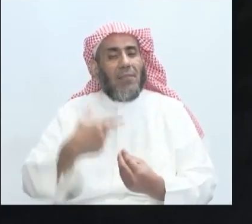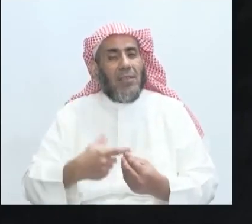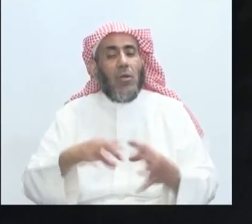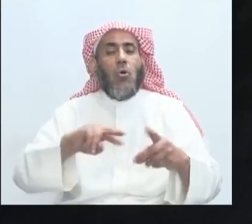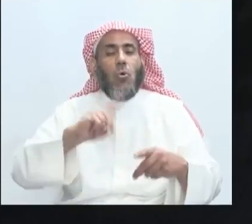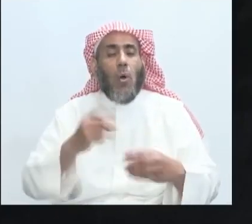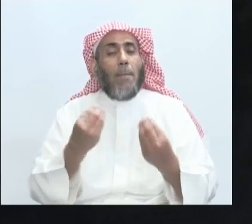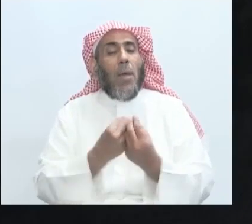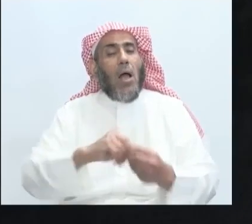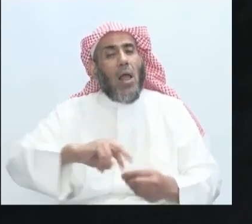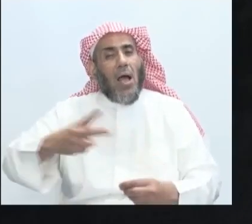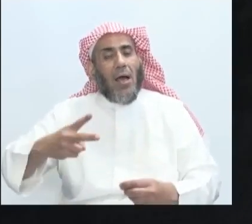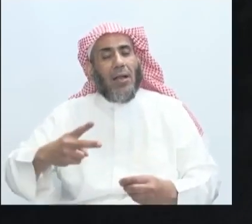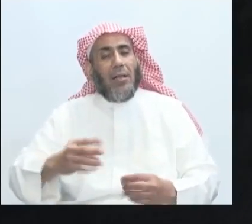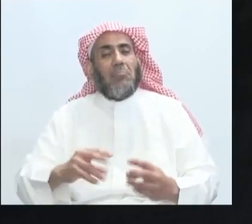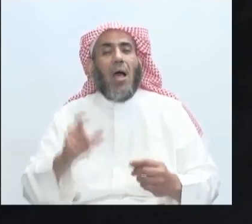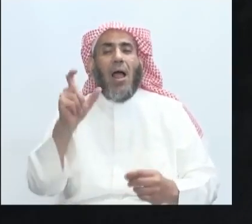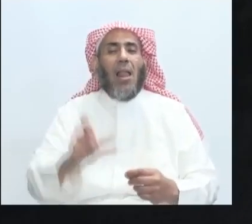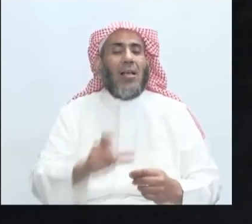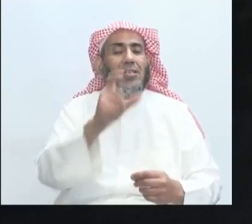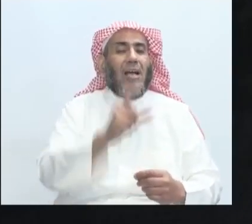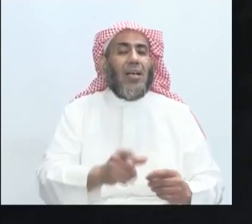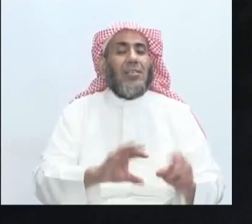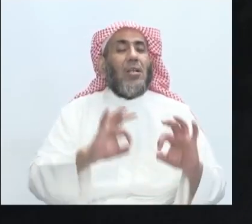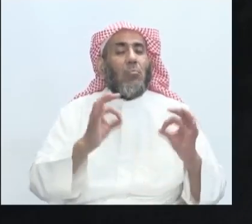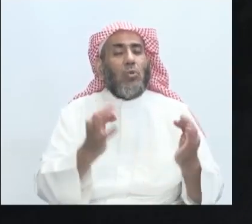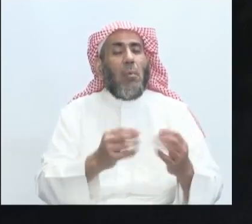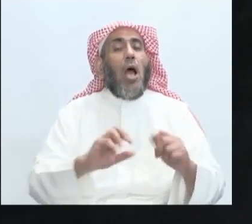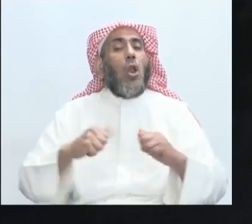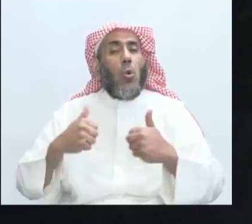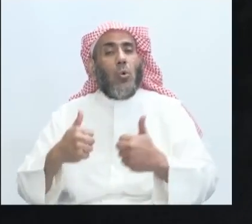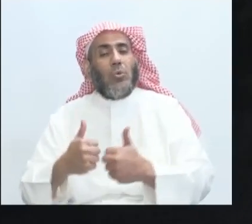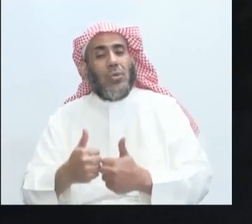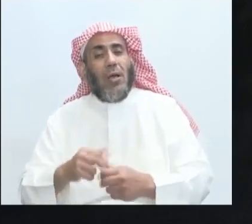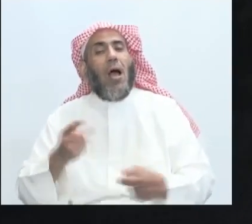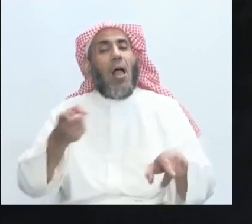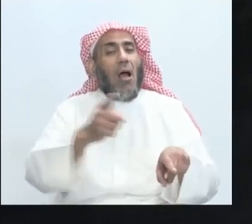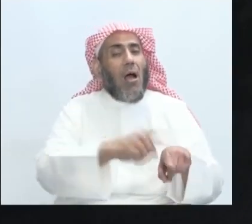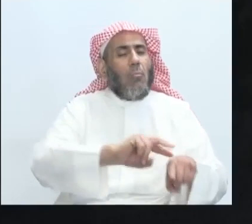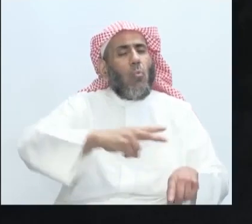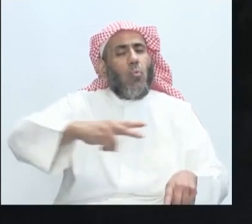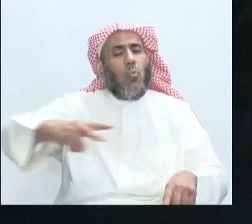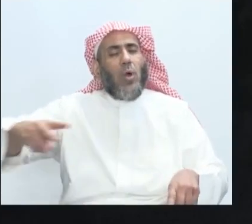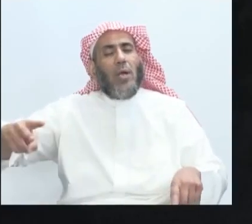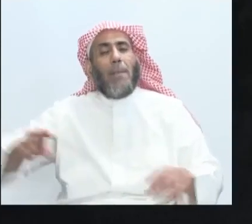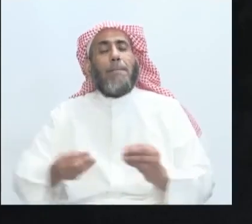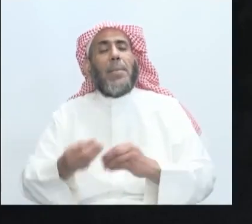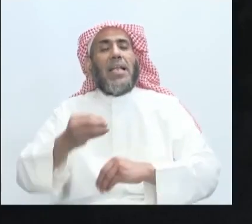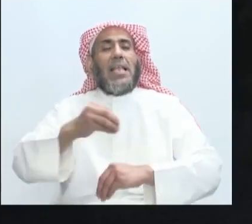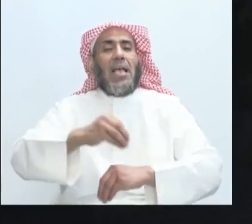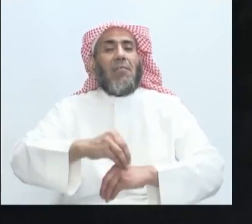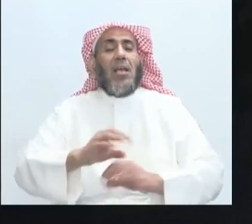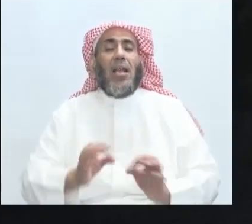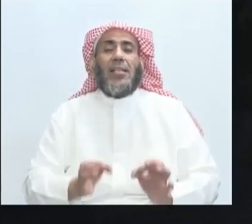ومع الاخرين الاشخاص المجتمع الاسره الاقارب وغيرها بالاضافه